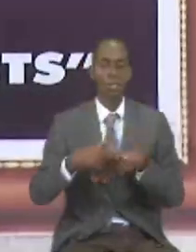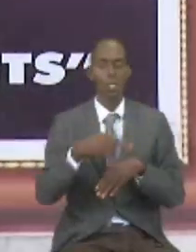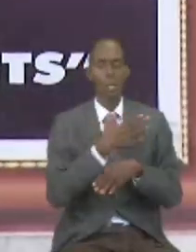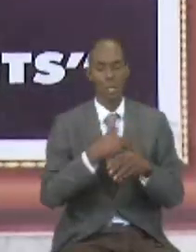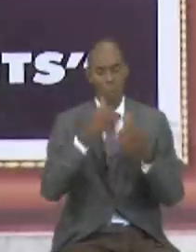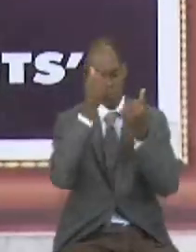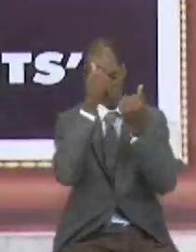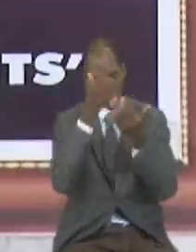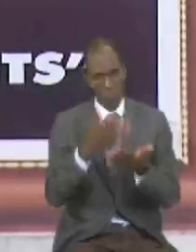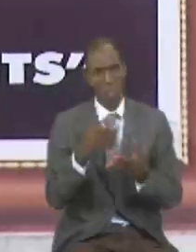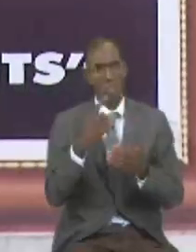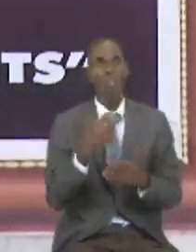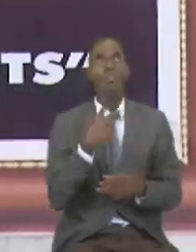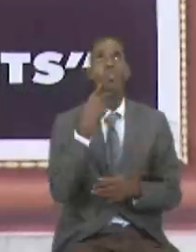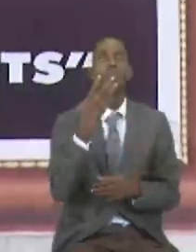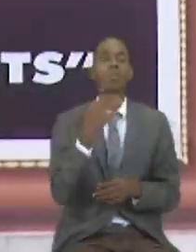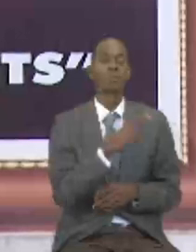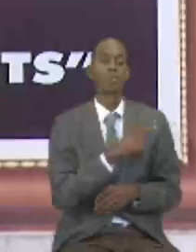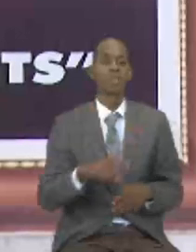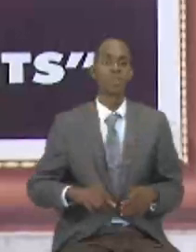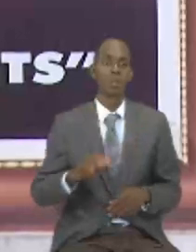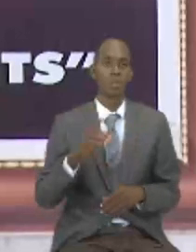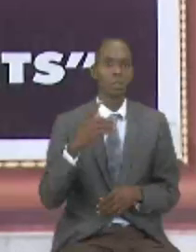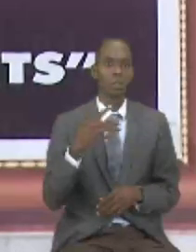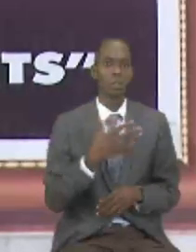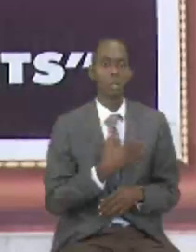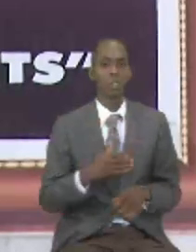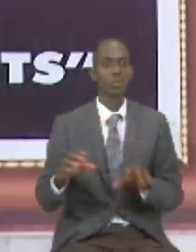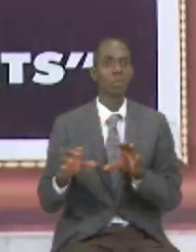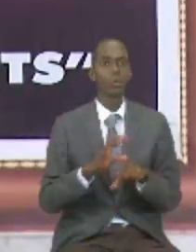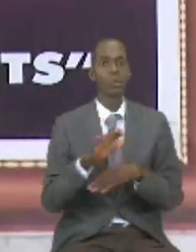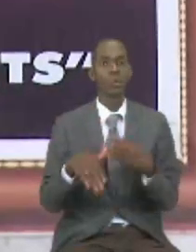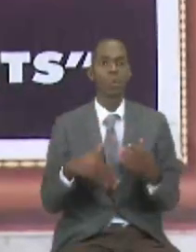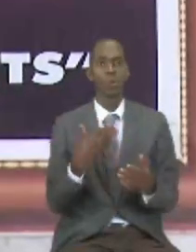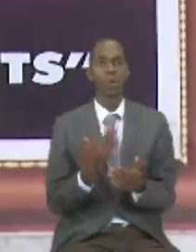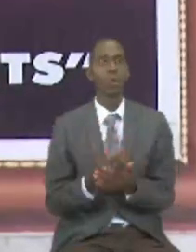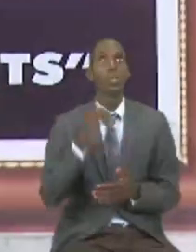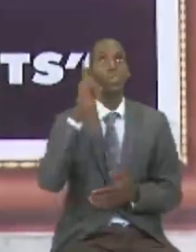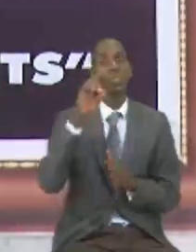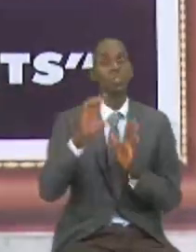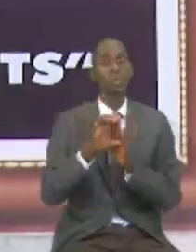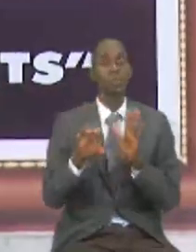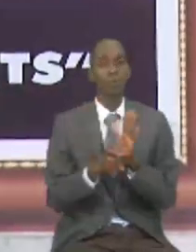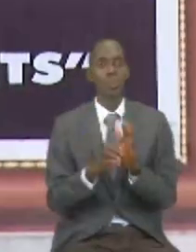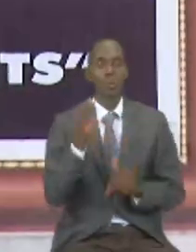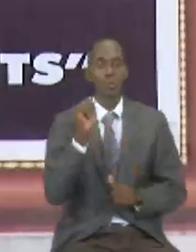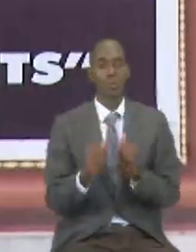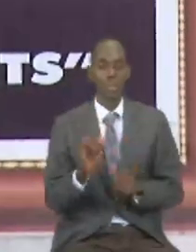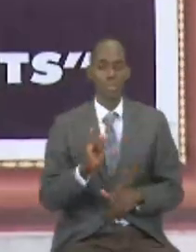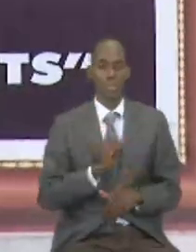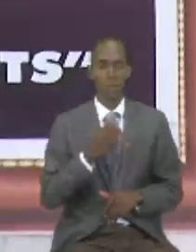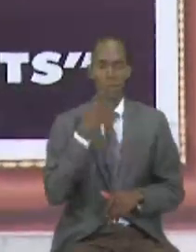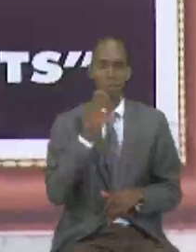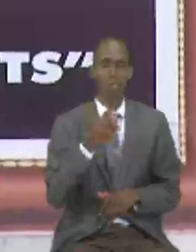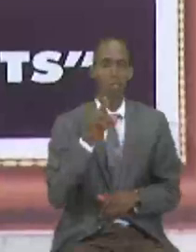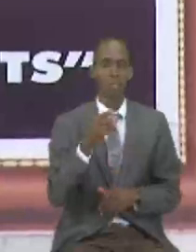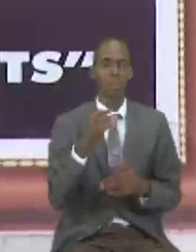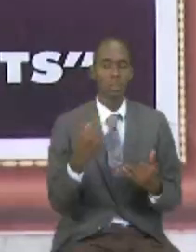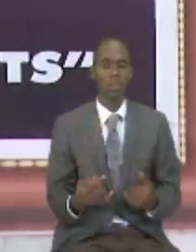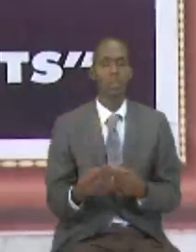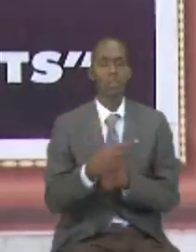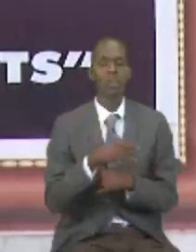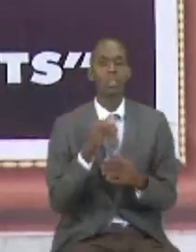8. Et toi, tu reviendras à l'Éternel, tu obéiras à sa voix et tu mettras en pratique tous ces commandements que